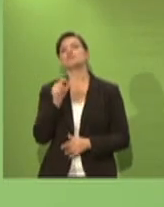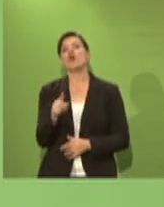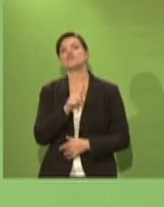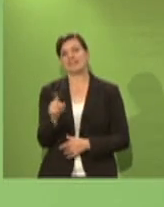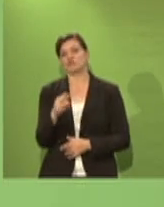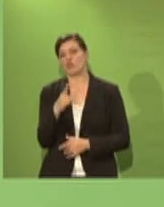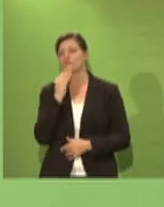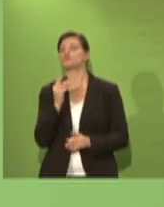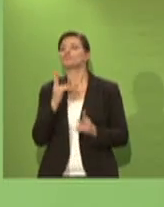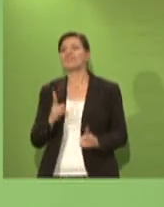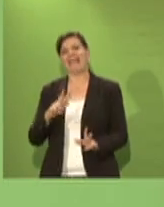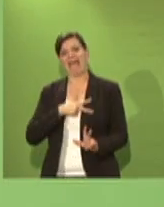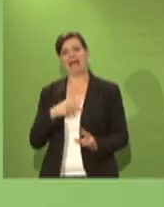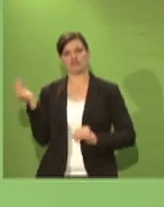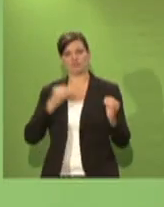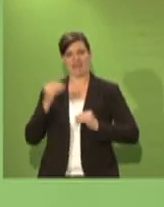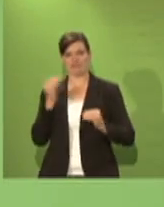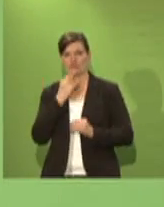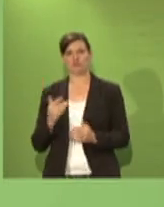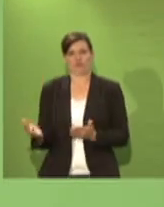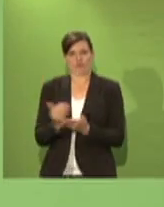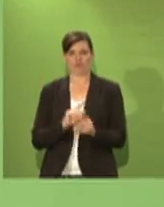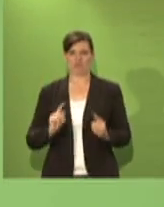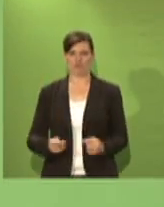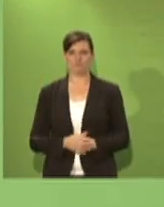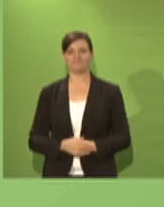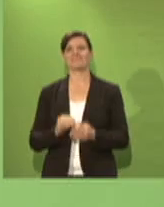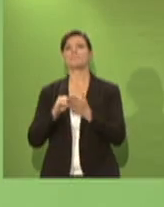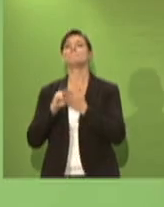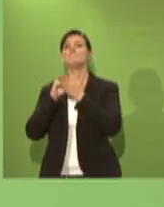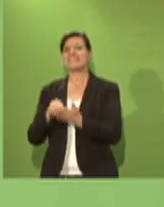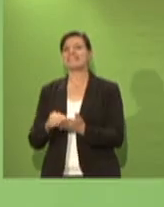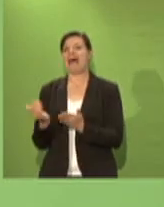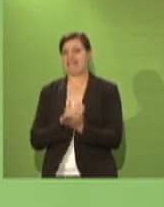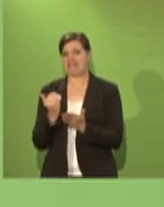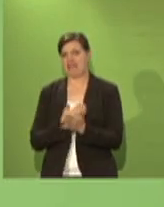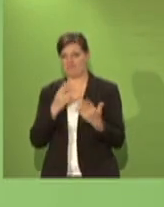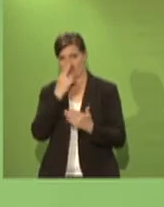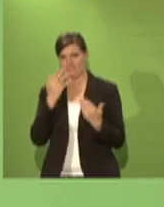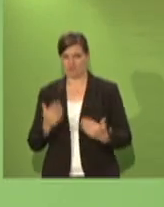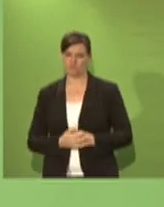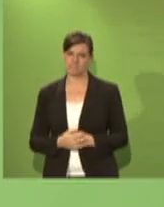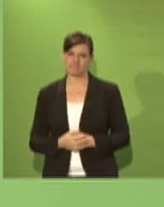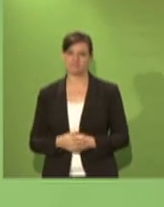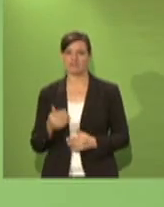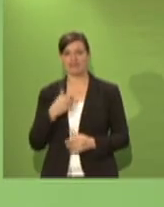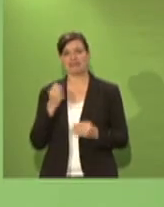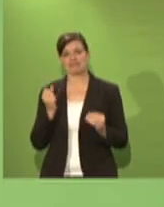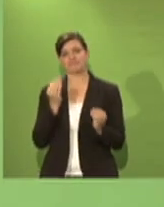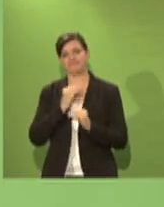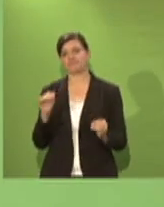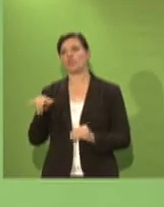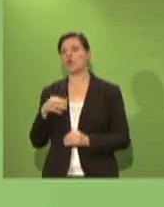einmal generiert haben, die uns dann noch fehlen. Dann zu den Mieteinnahmen noch. Ich kann vermelden, da habe ich gestern mit Jörg May nochmal